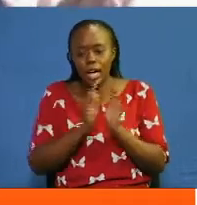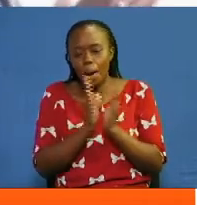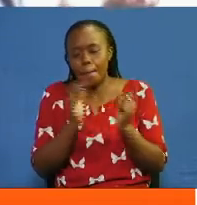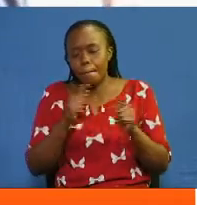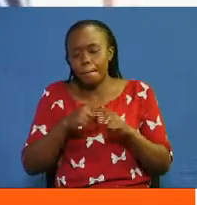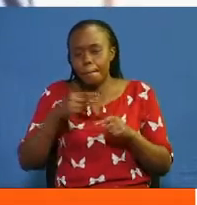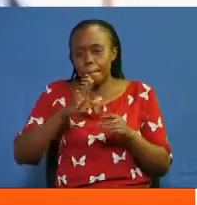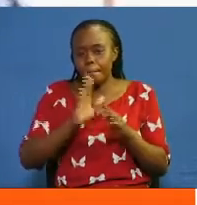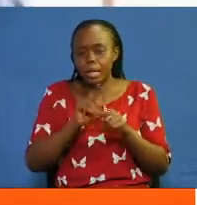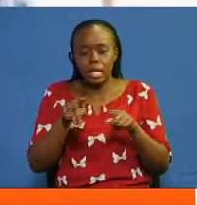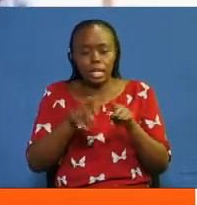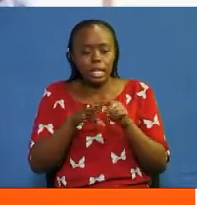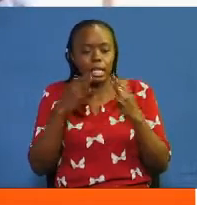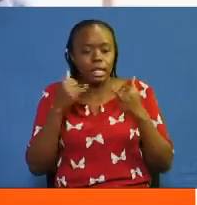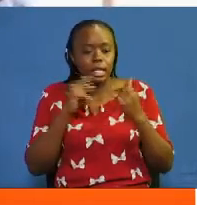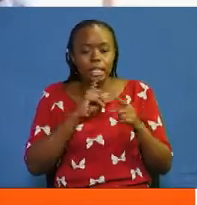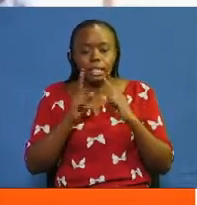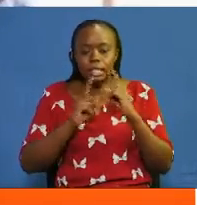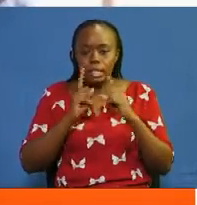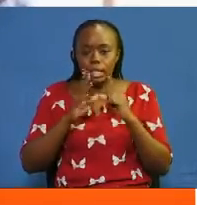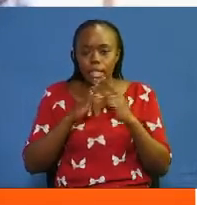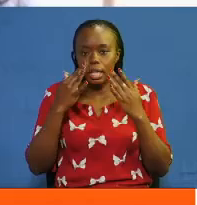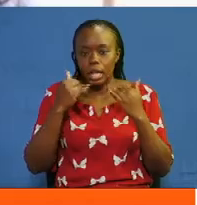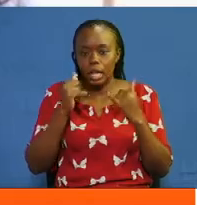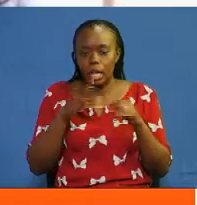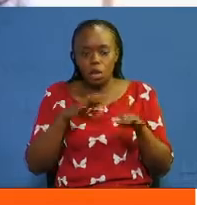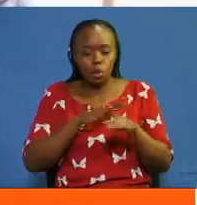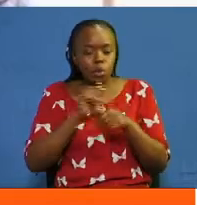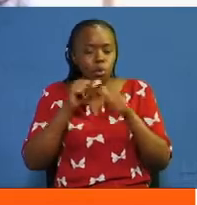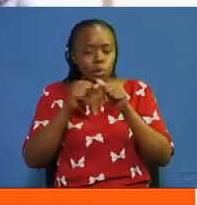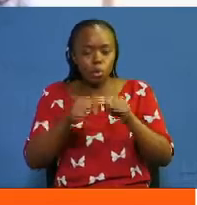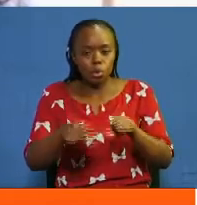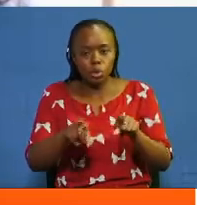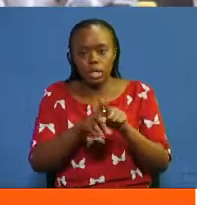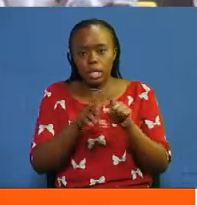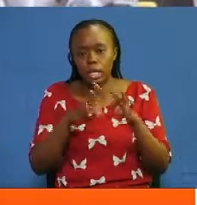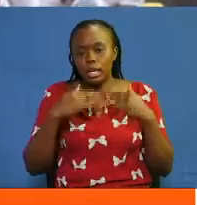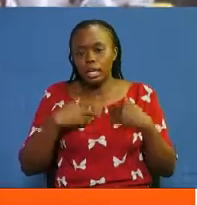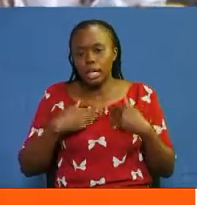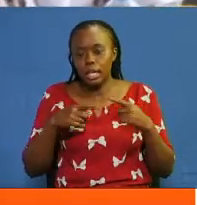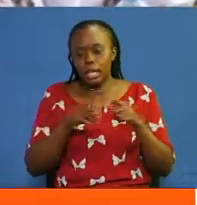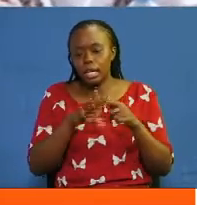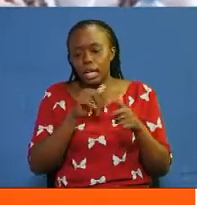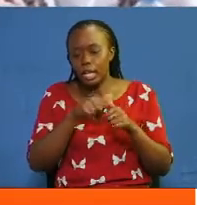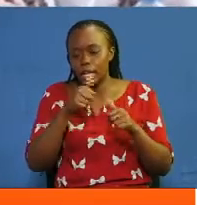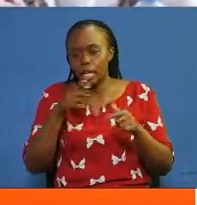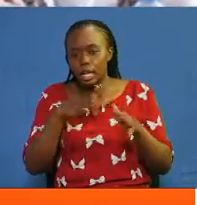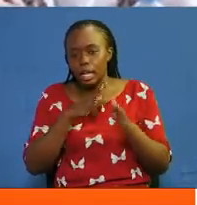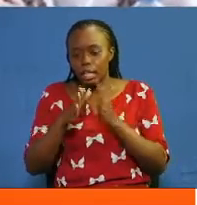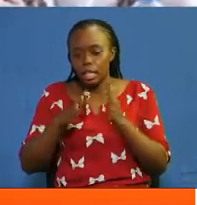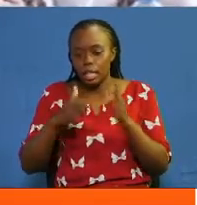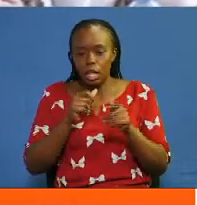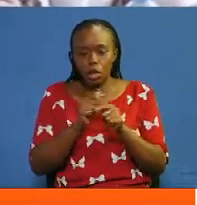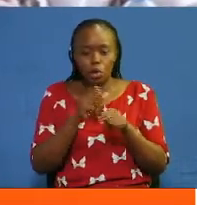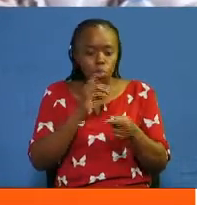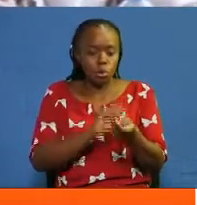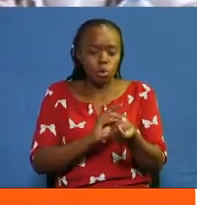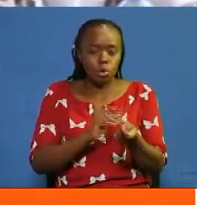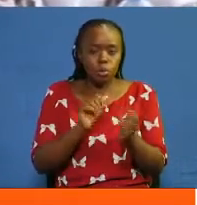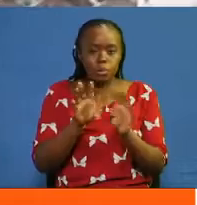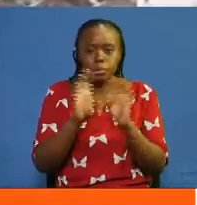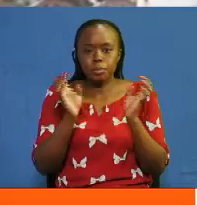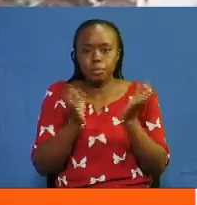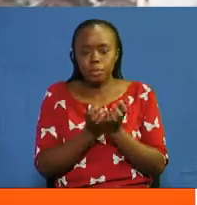unaongezeka. Imebainika kuwa wahusika wa ukeketaji sasa wanafanya kwa faraga na kwa siri, na vilevile wameajiri madaktari kufanya itikadi hiyo ya